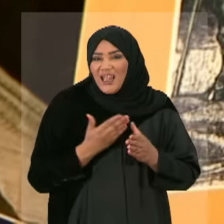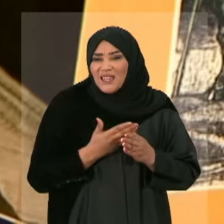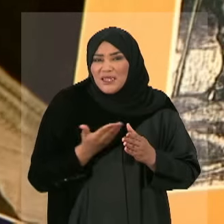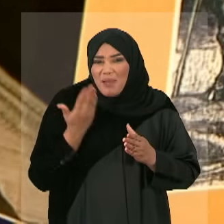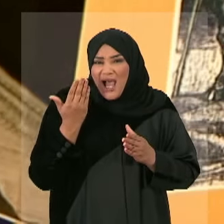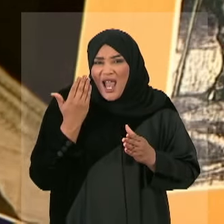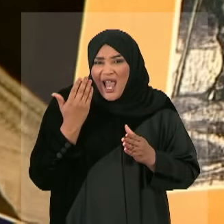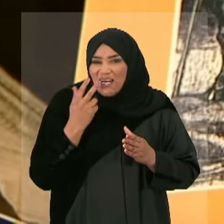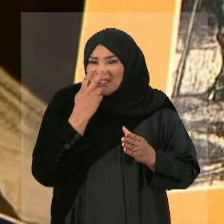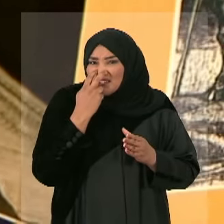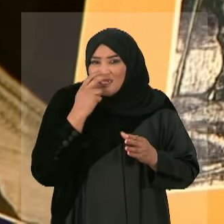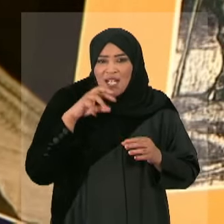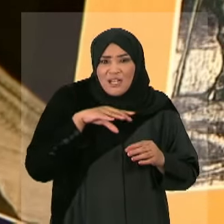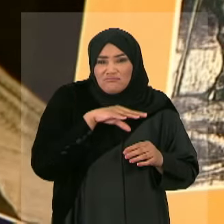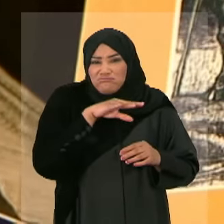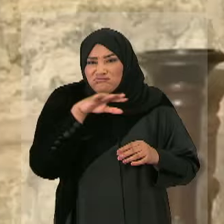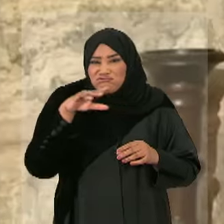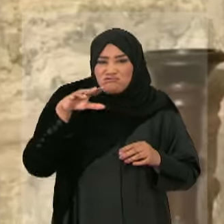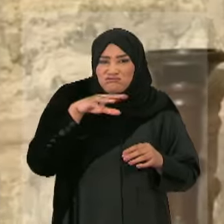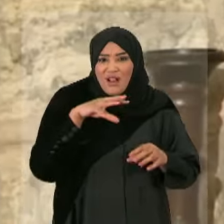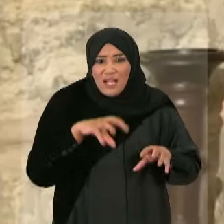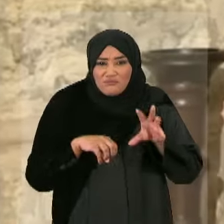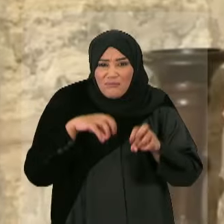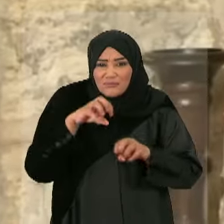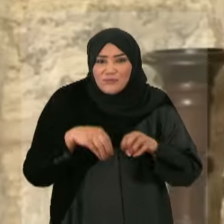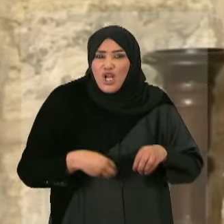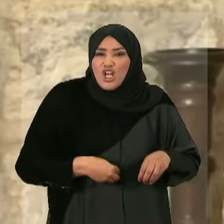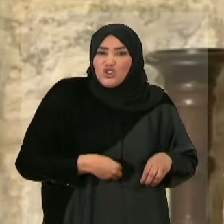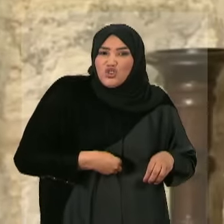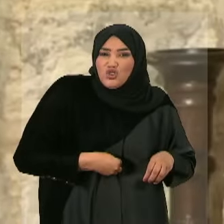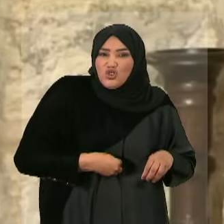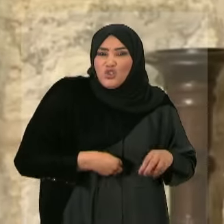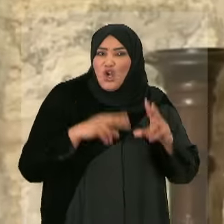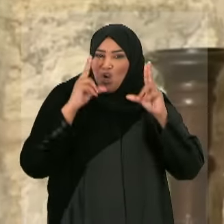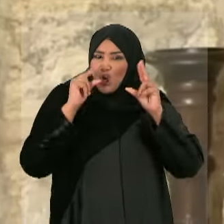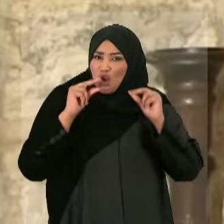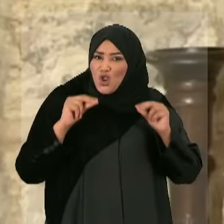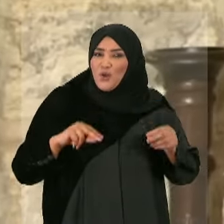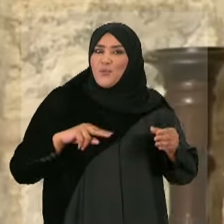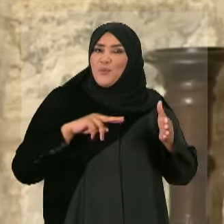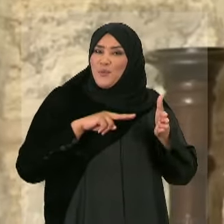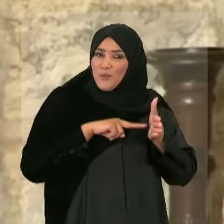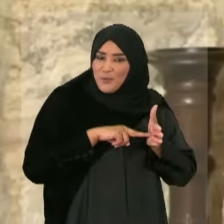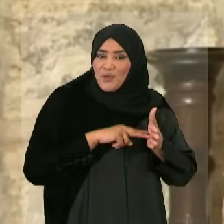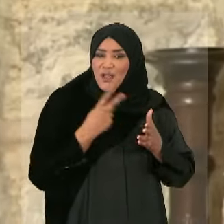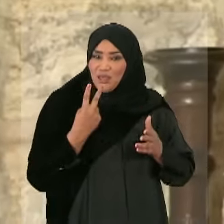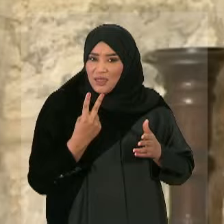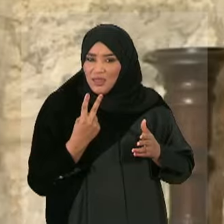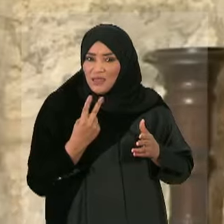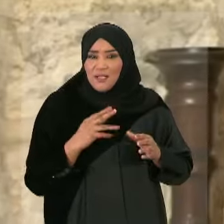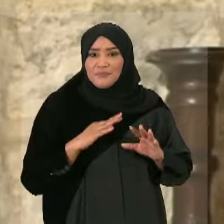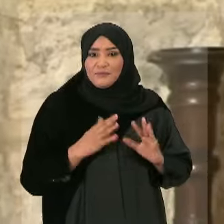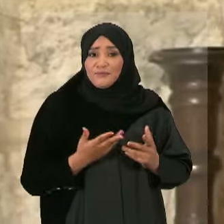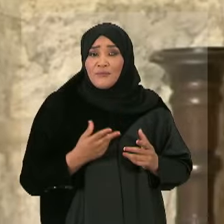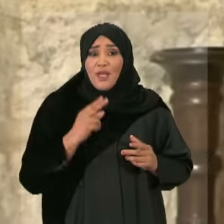ولبنان. أنا بالناصر كيف بغني على الروزنة؟ بقول يا رايحين ع حلب صفوا لنيتكم،